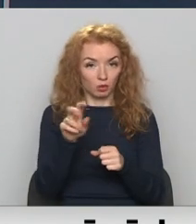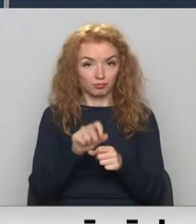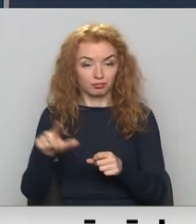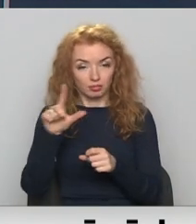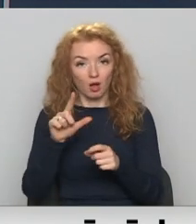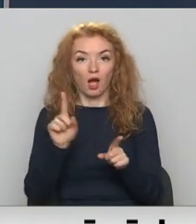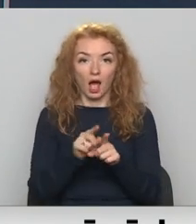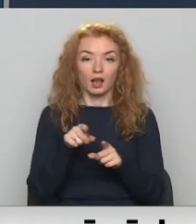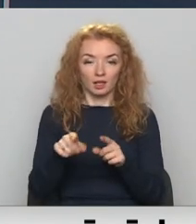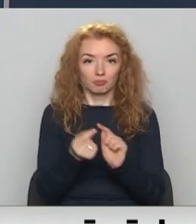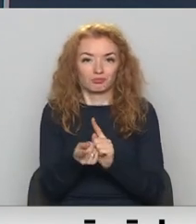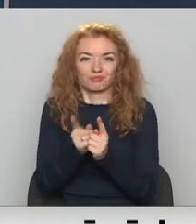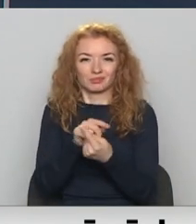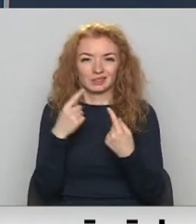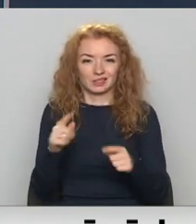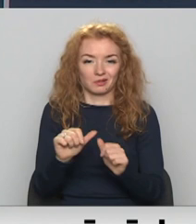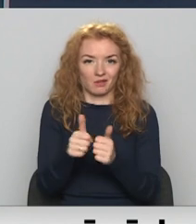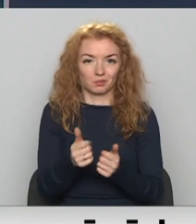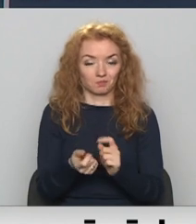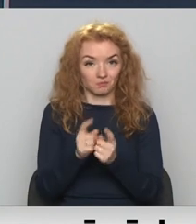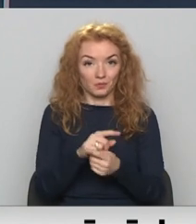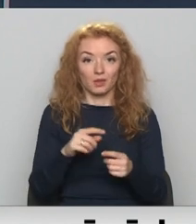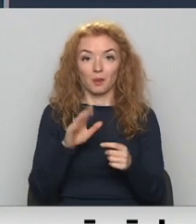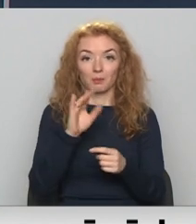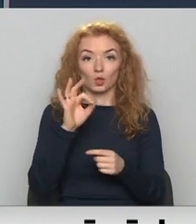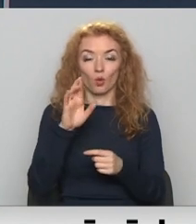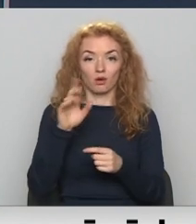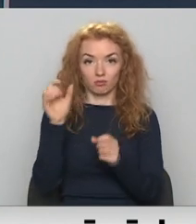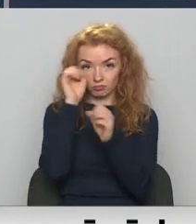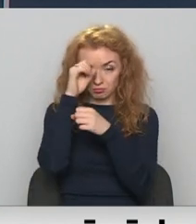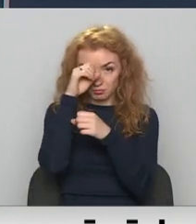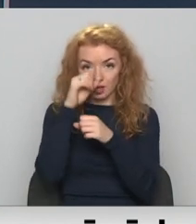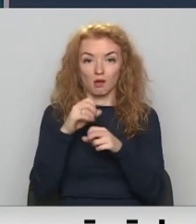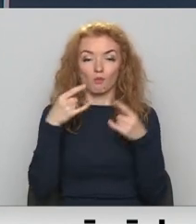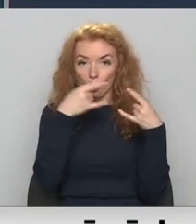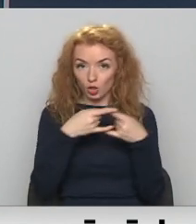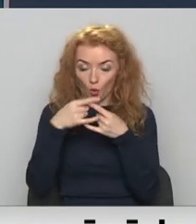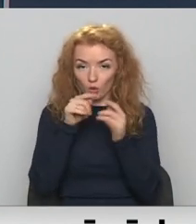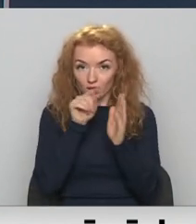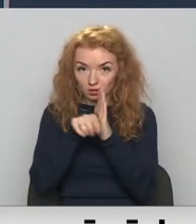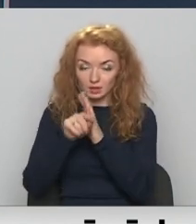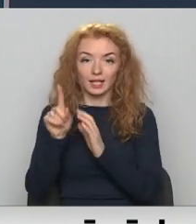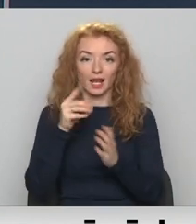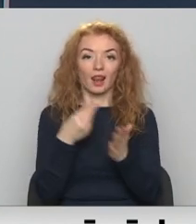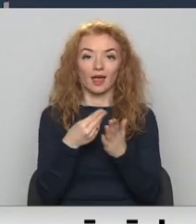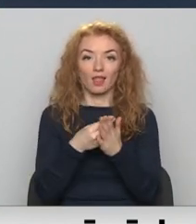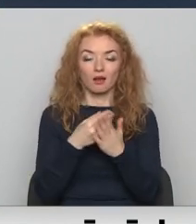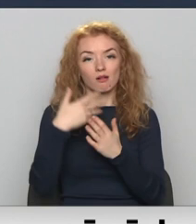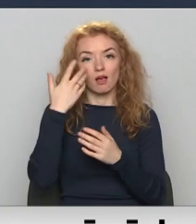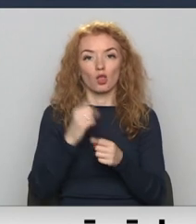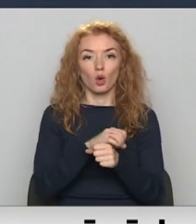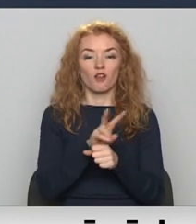iespējamo vīrusa mutāciju veidošanos. Institūtā Bior norāda, ka monitorings liederīgs ir tā sauktajā vīrusa miera